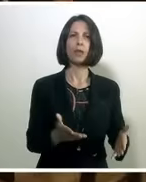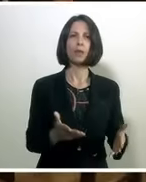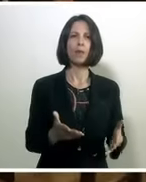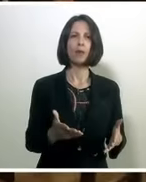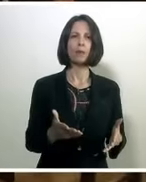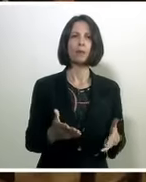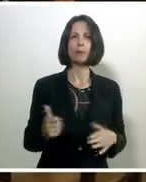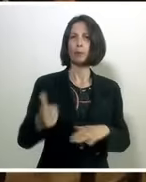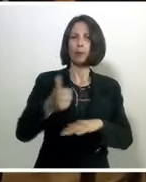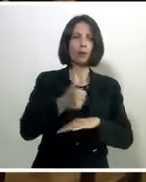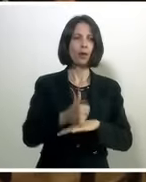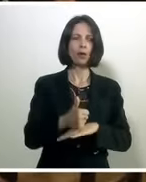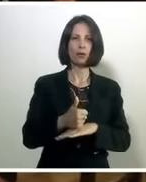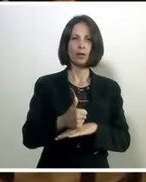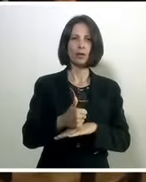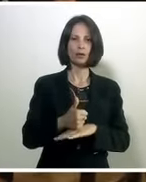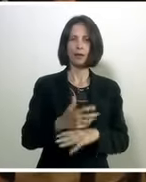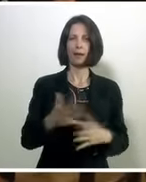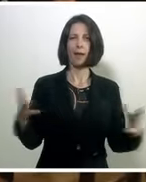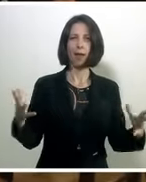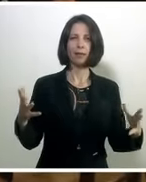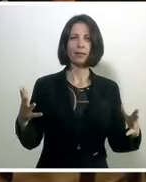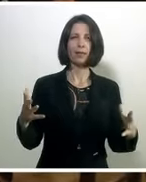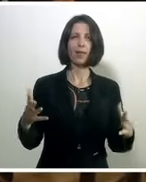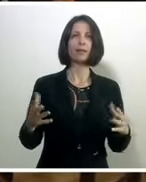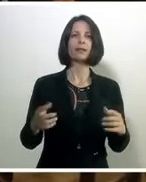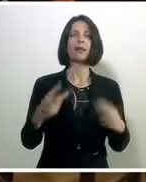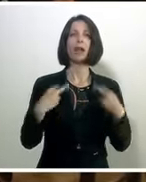storia politica e civile del nostro